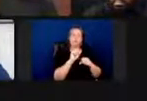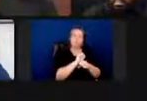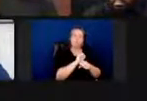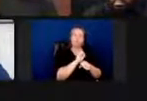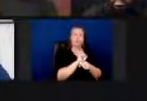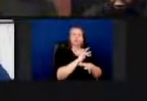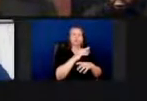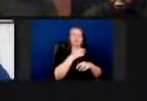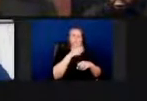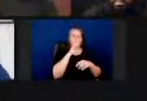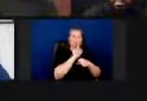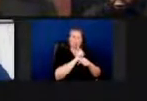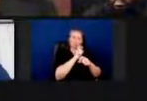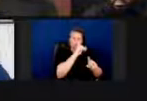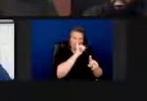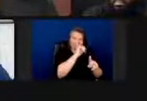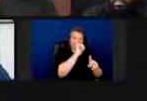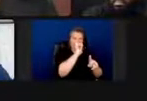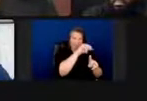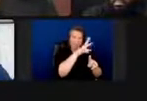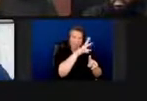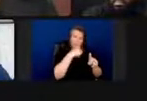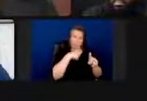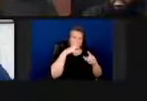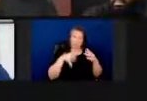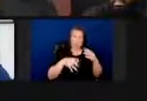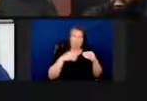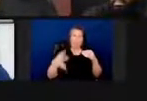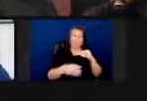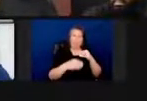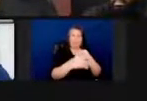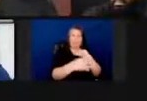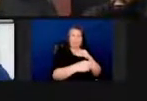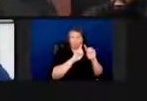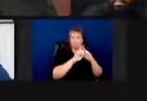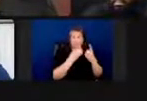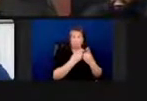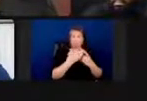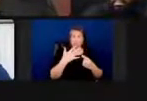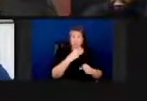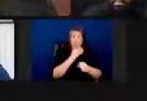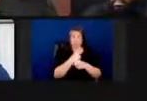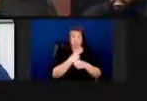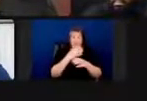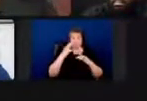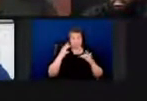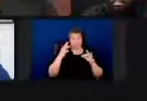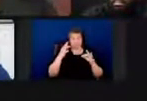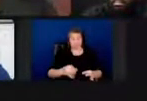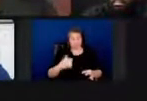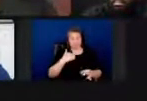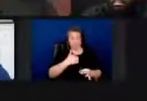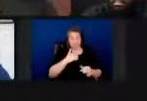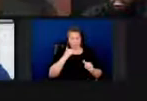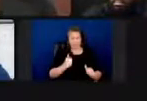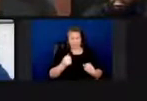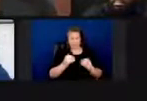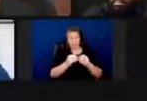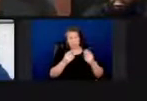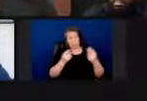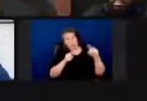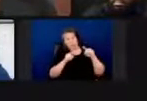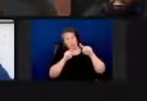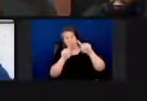kufaulisha programu ya sumaku. Timu hiyo ipo ili tunapokuwa